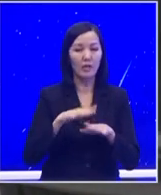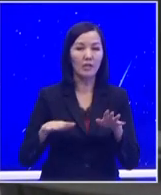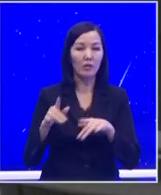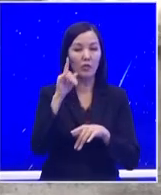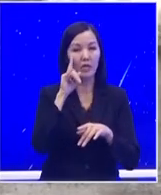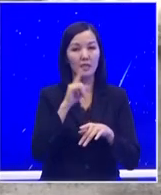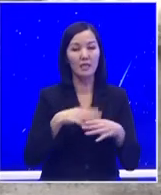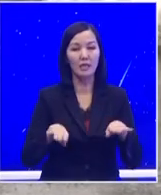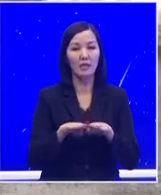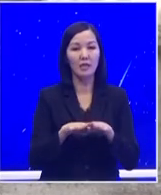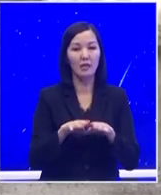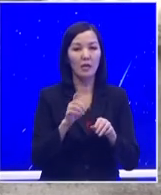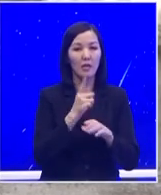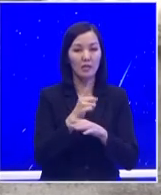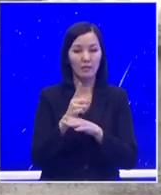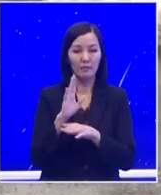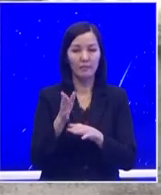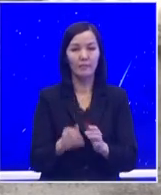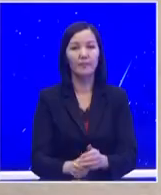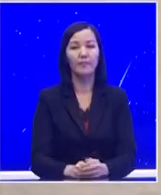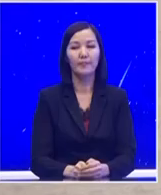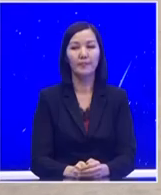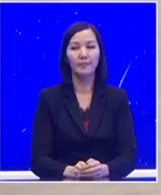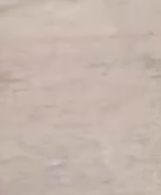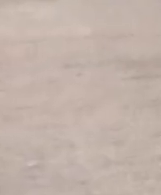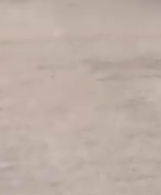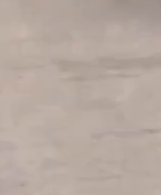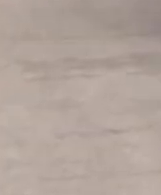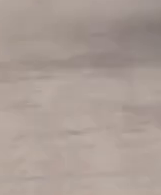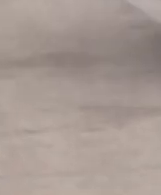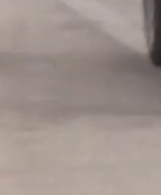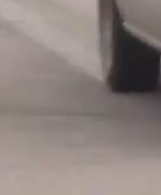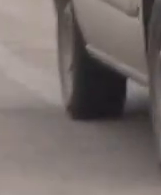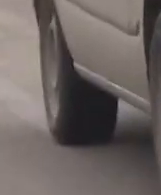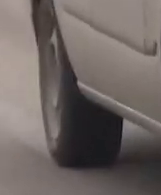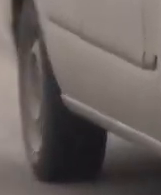Казахстана такие авто ездить не смогут. Евгения Присяжная, Мади Байбасынов, телеканал ЖТСУ.